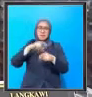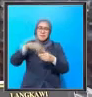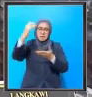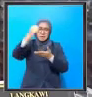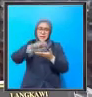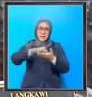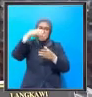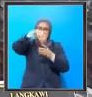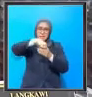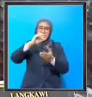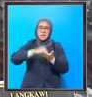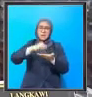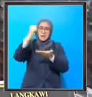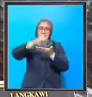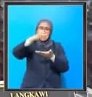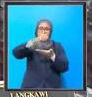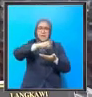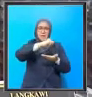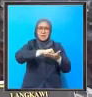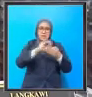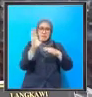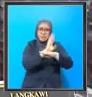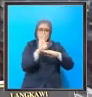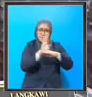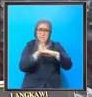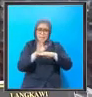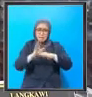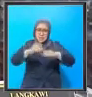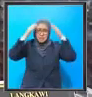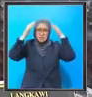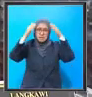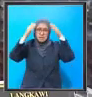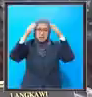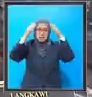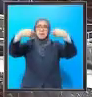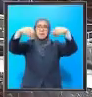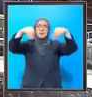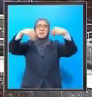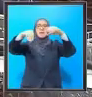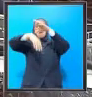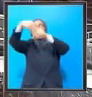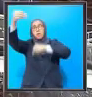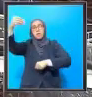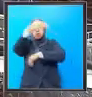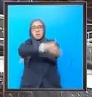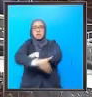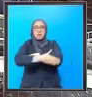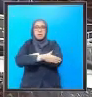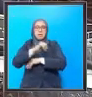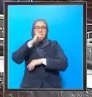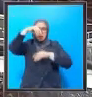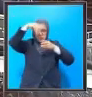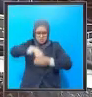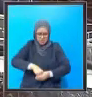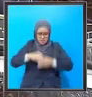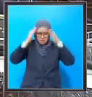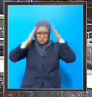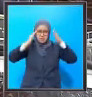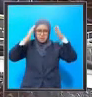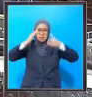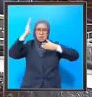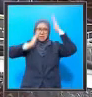tumpu kepada pasaran dunia dan bukan pasaran tempatan kalau pesanan domestik